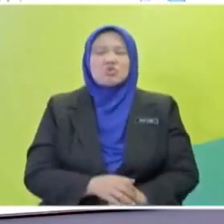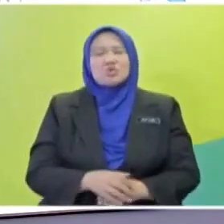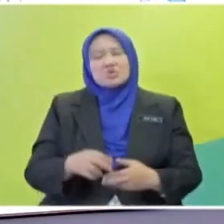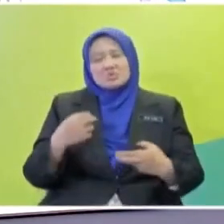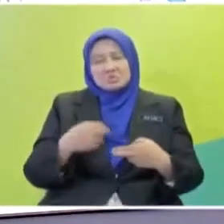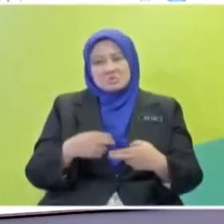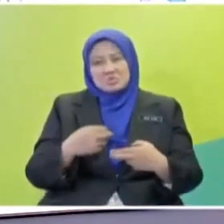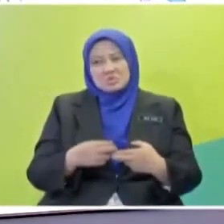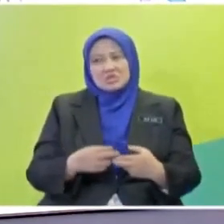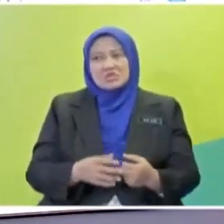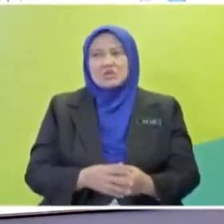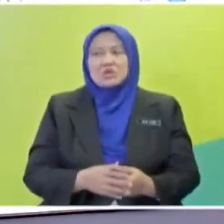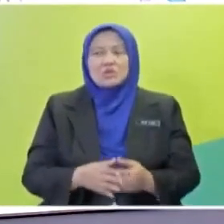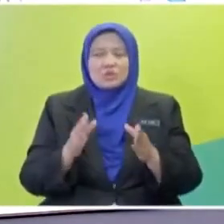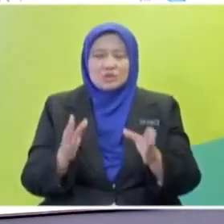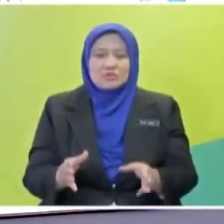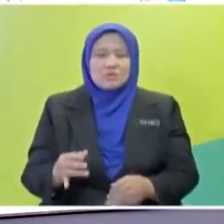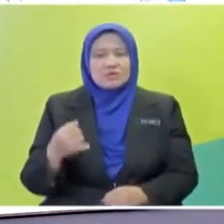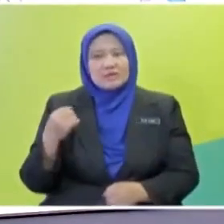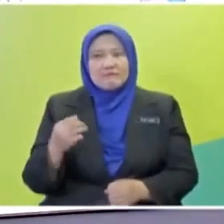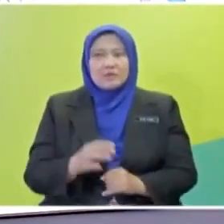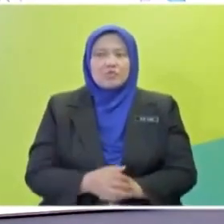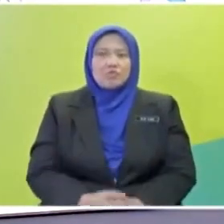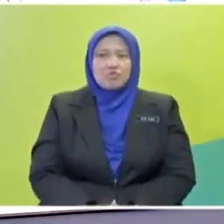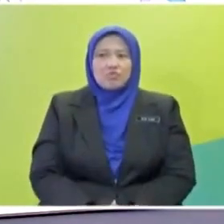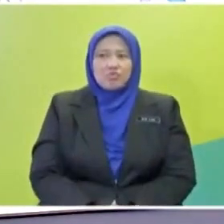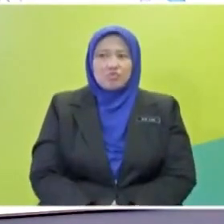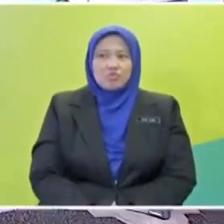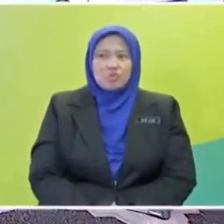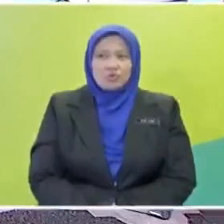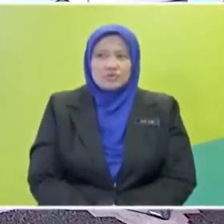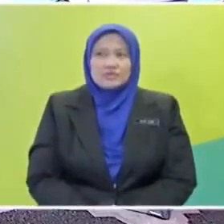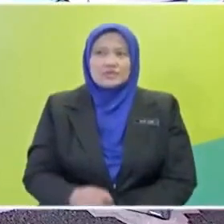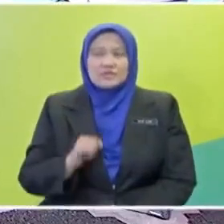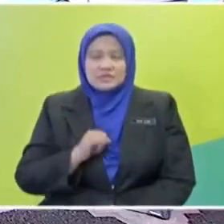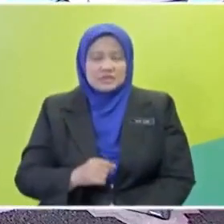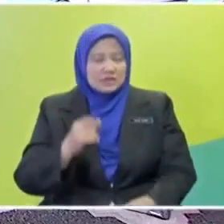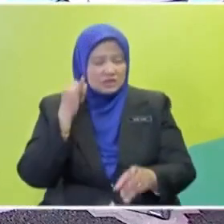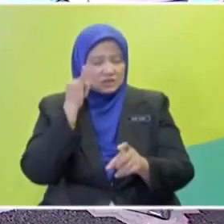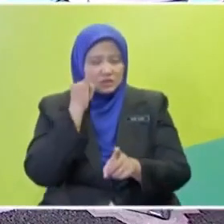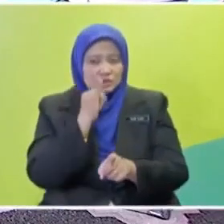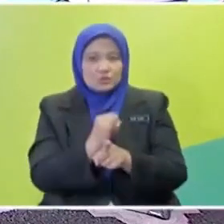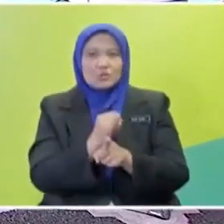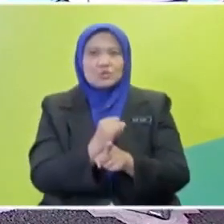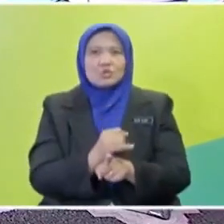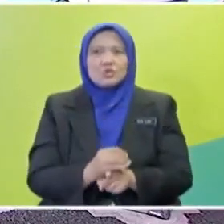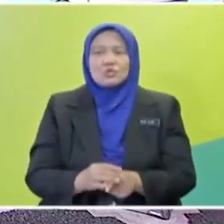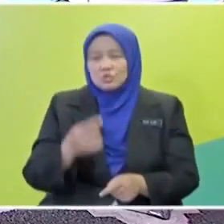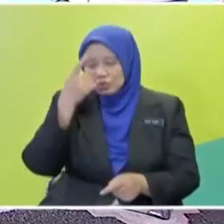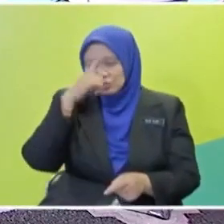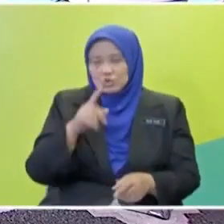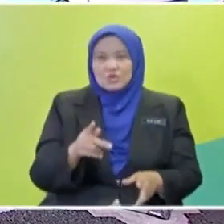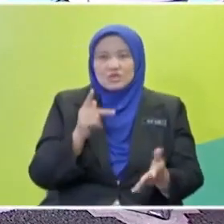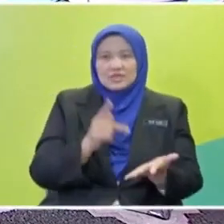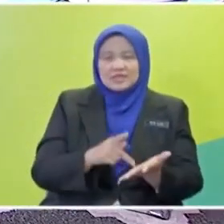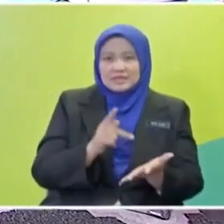beli saiz gelang kunci yang kecil pada harga RM30. Betul cikgu. Saya setuju sangat sebab mengira kos ni sangat-sangat penting